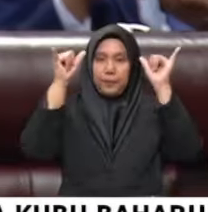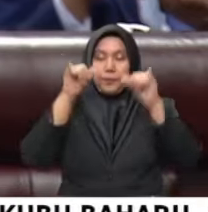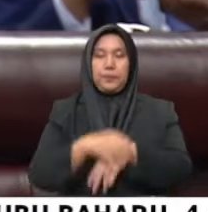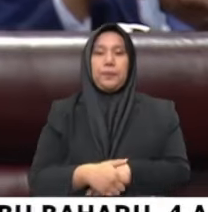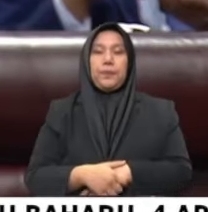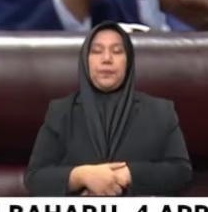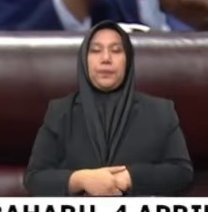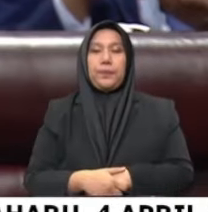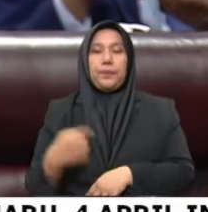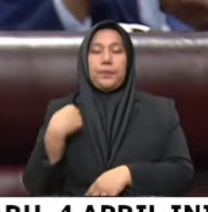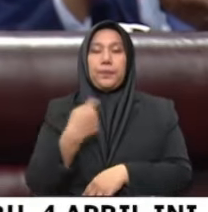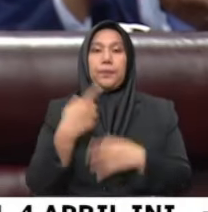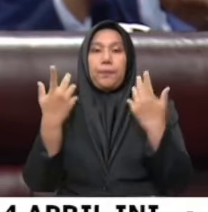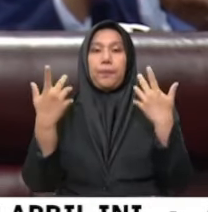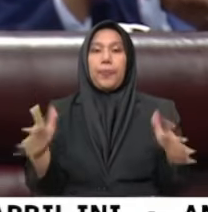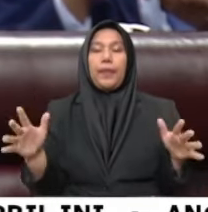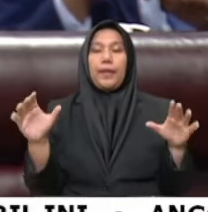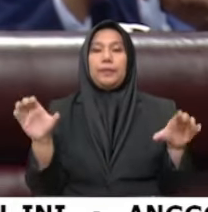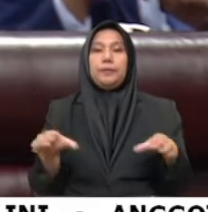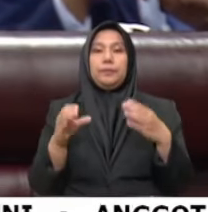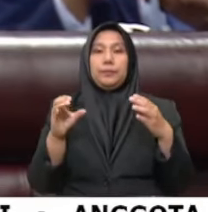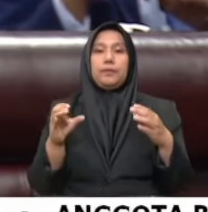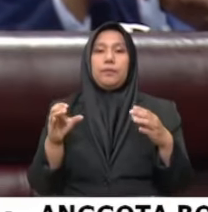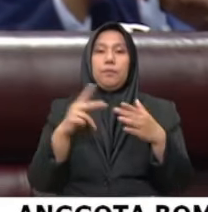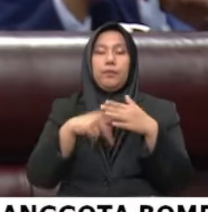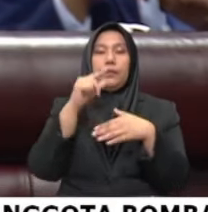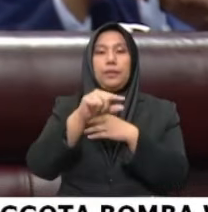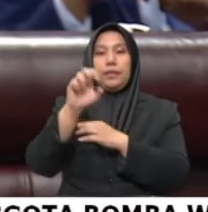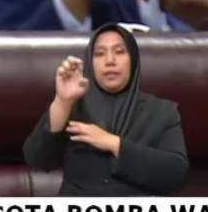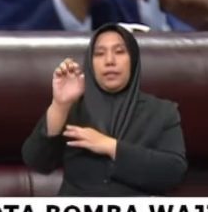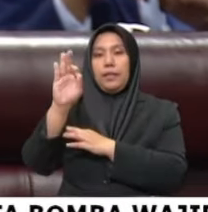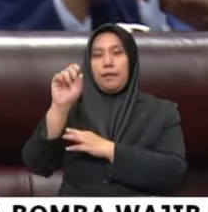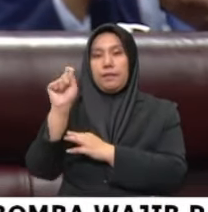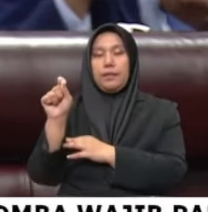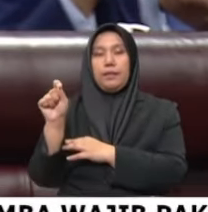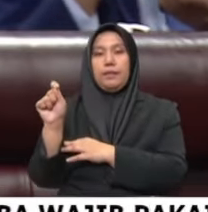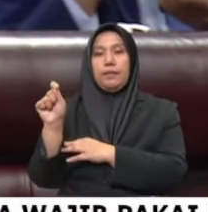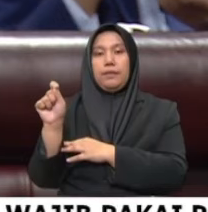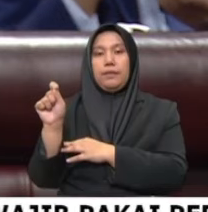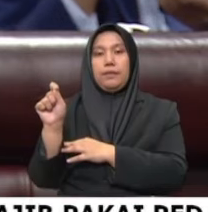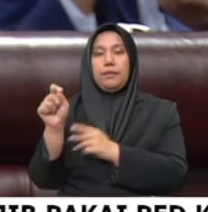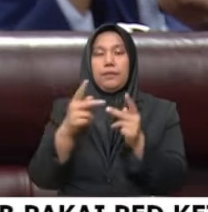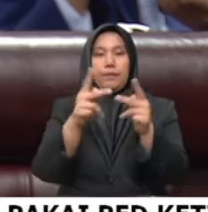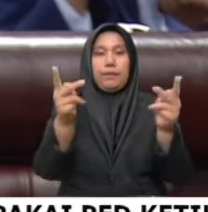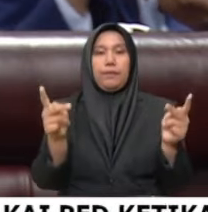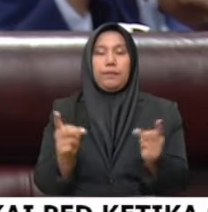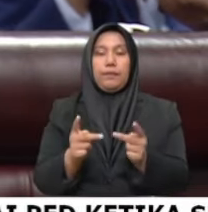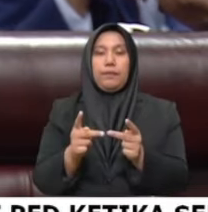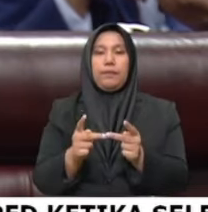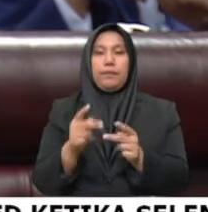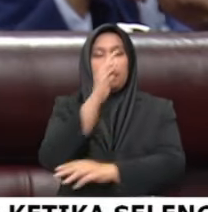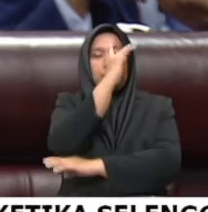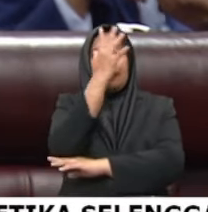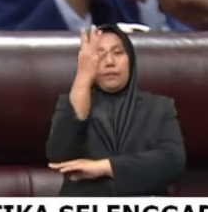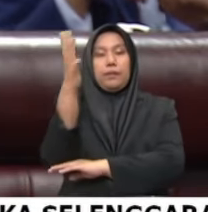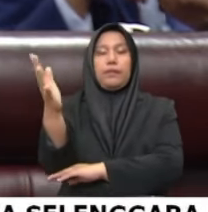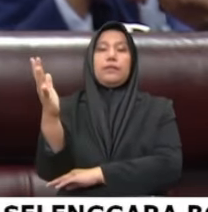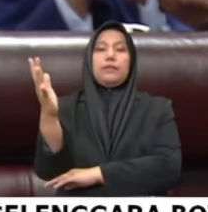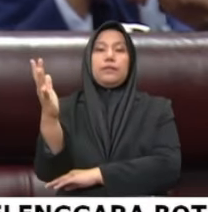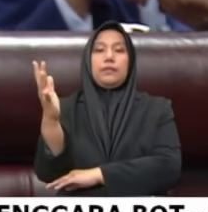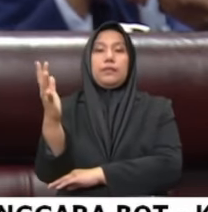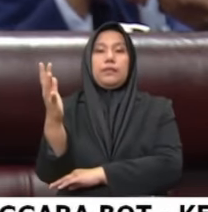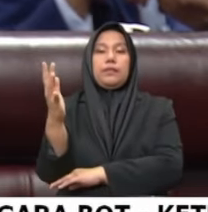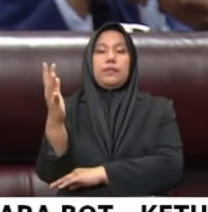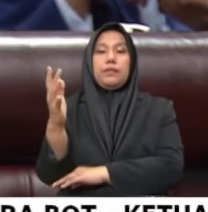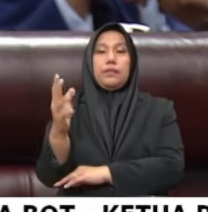telah membuat program EFT ini bagi kawasan-kawasan hutan tadahan air